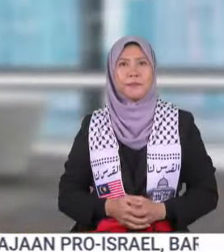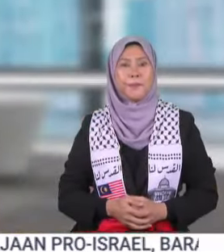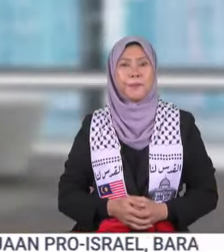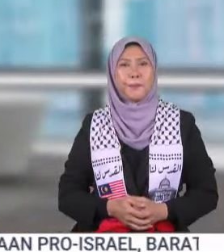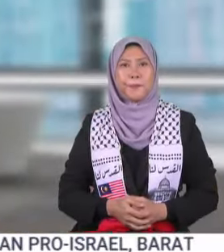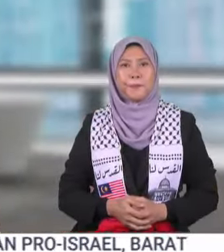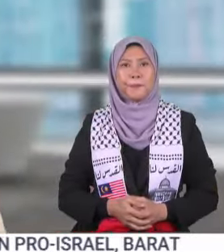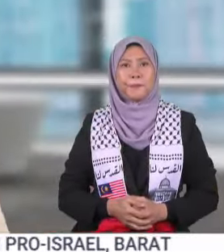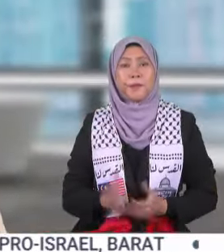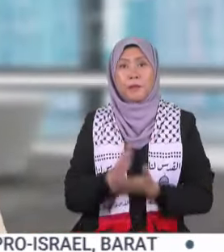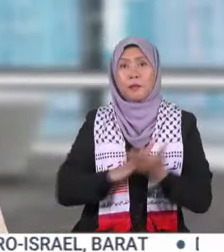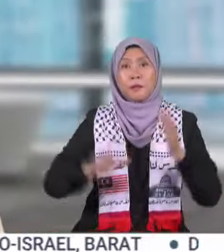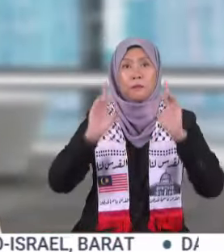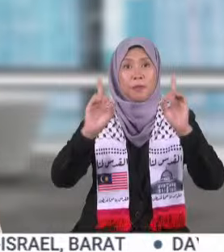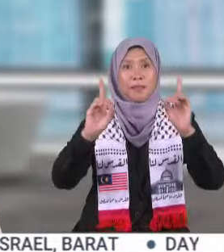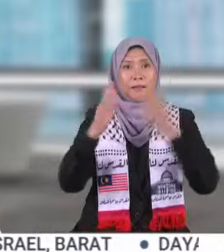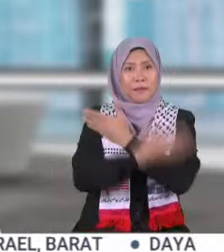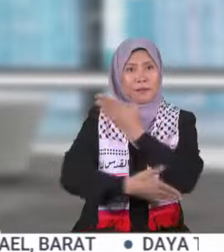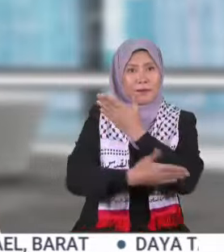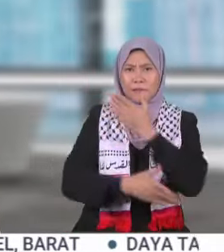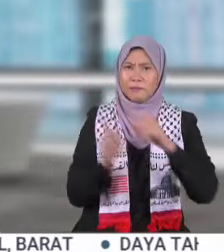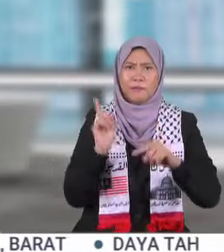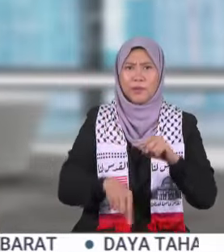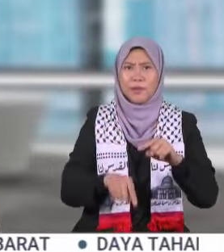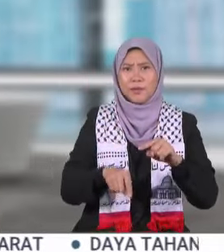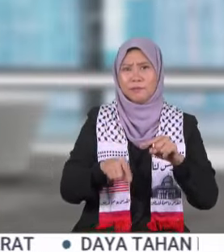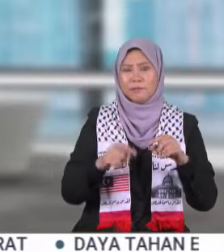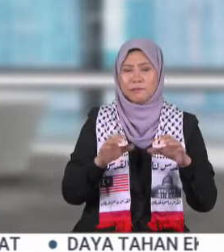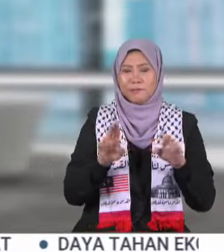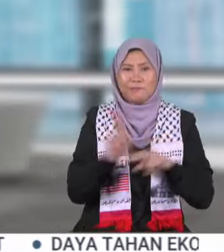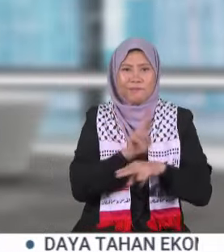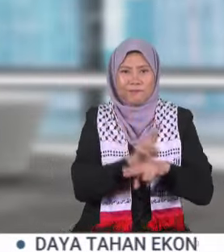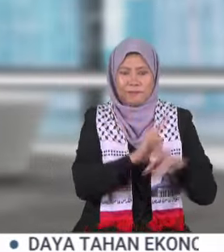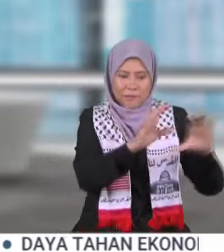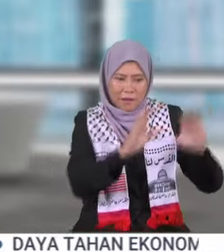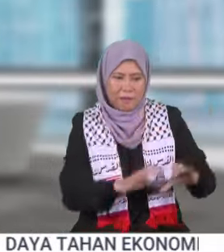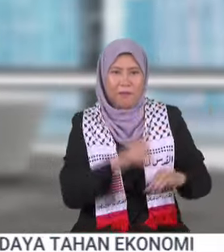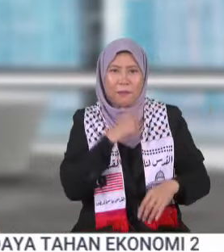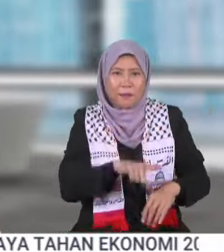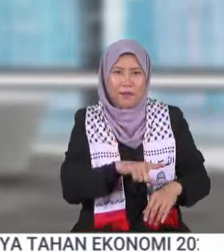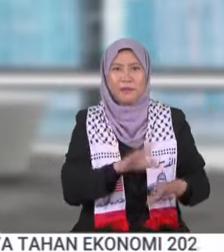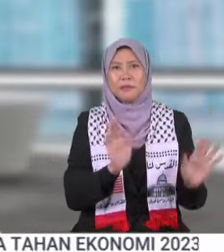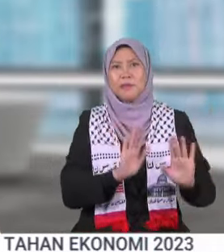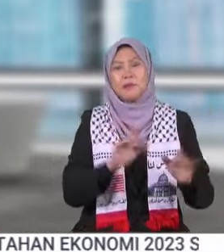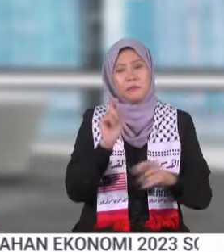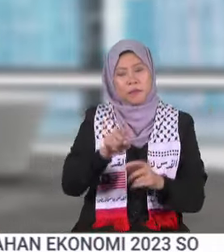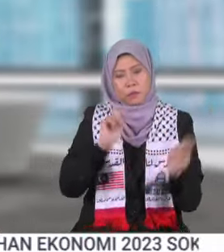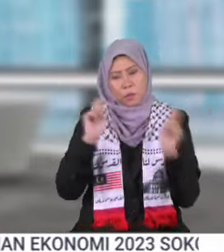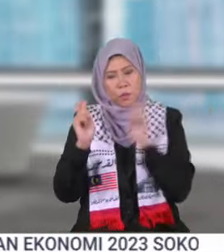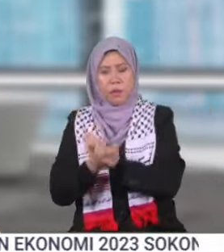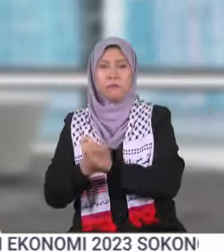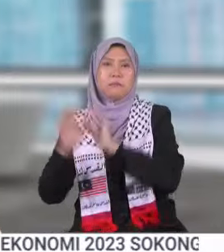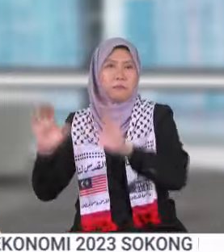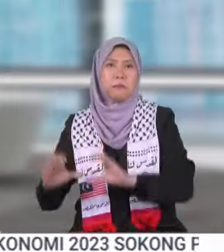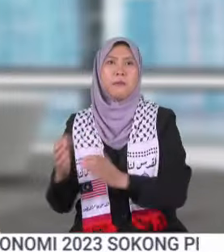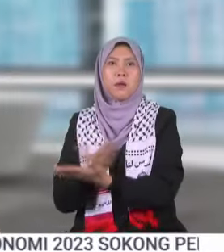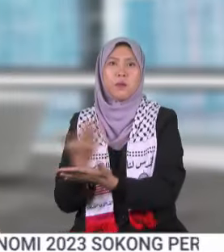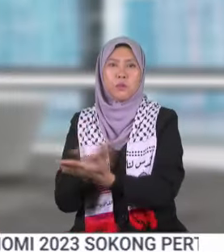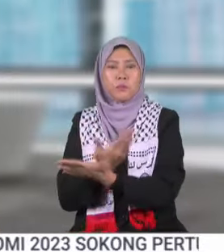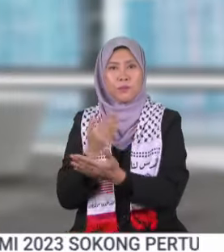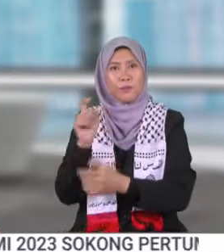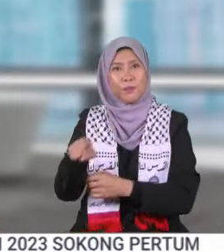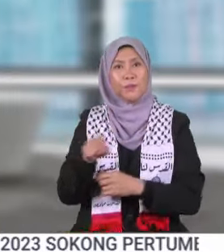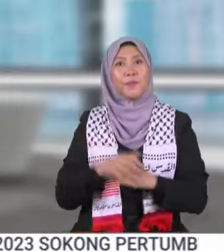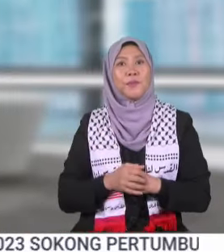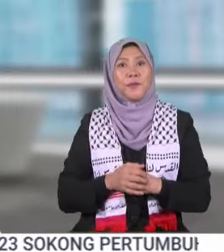berubah sektor pendidikan negara tidak boleh lagi terikat dengan acuan lama dan perlu melakukan anjakan paradigma sehubungan